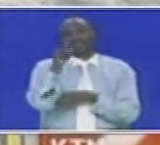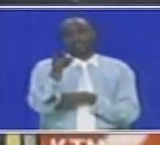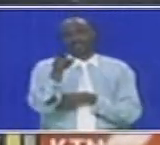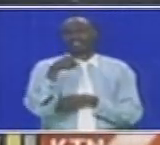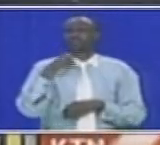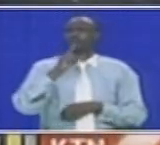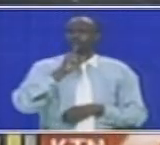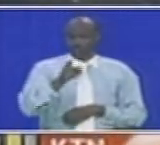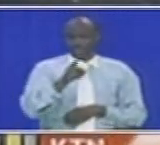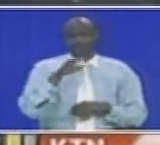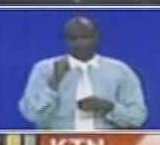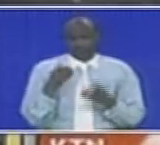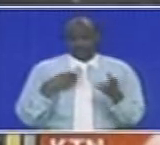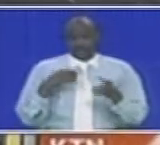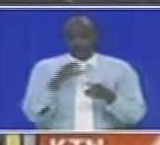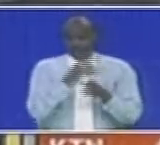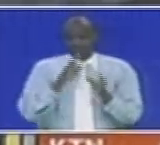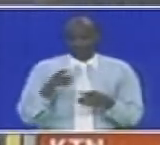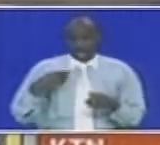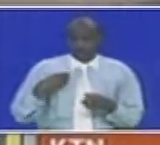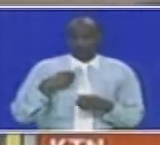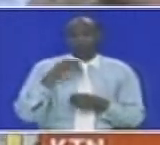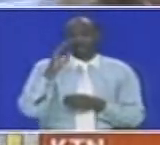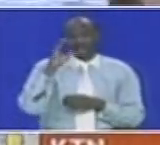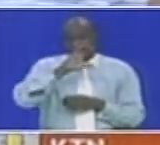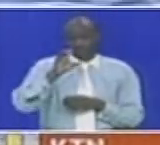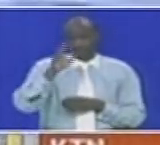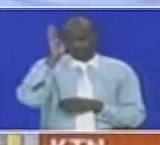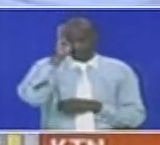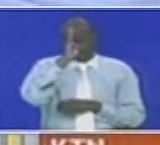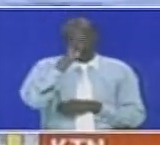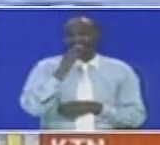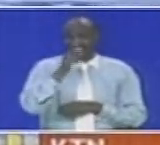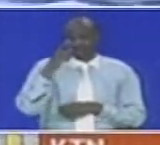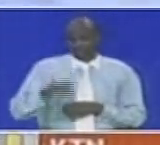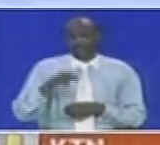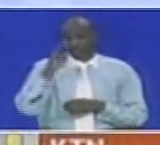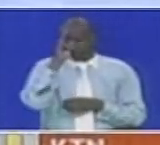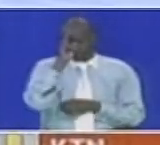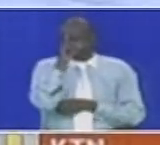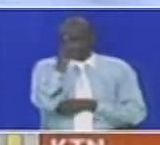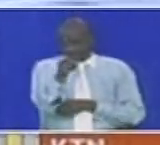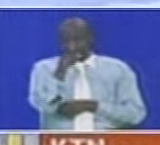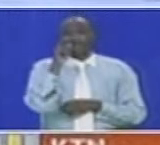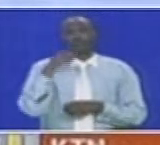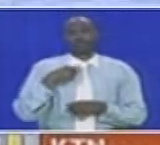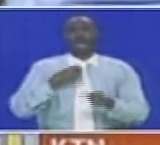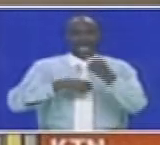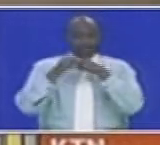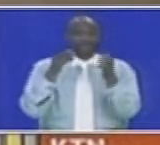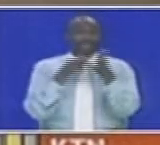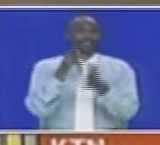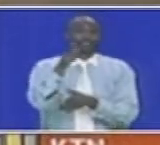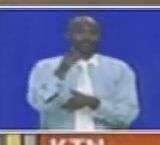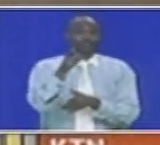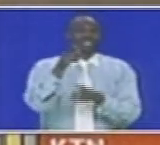onyo hili, kamishna wa kaunti ya Bungoma Maalim Mohamed pia amewaonya maafisa wa serikali kwamba watachukuliwa hatua iwapo